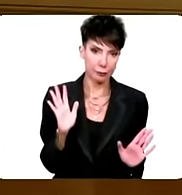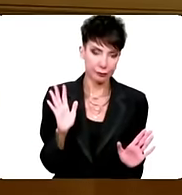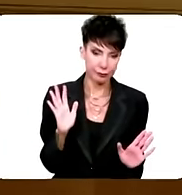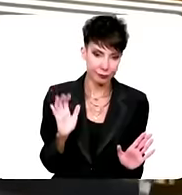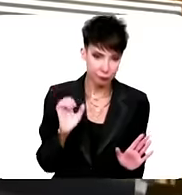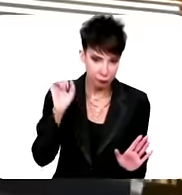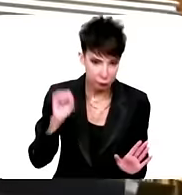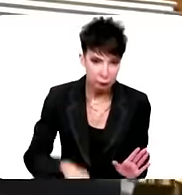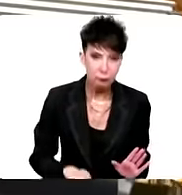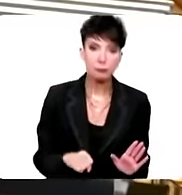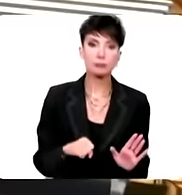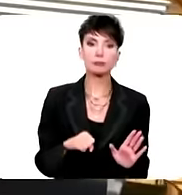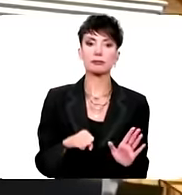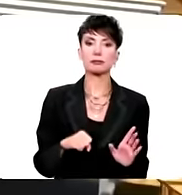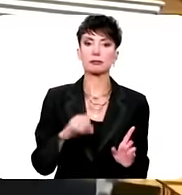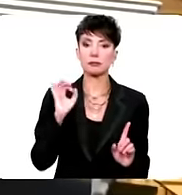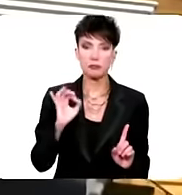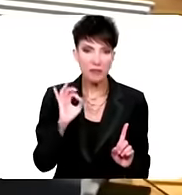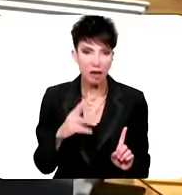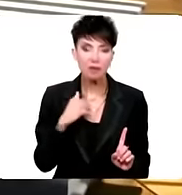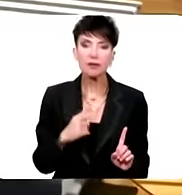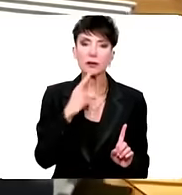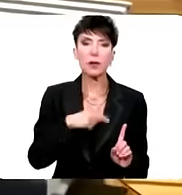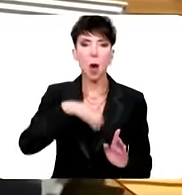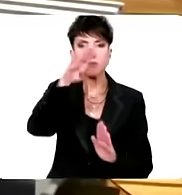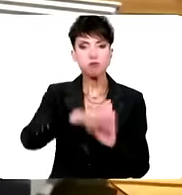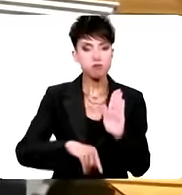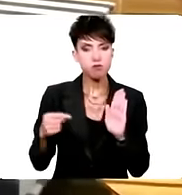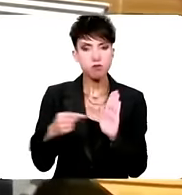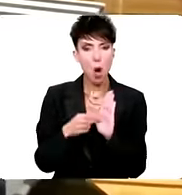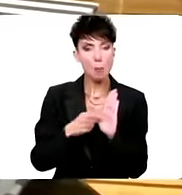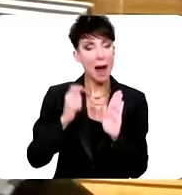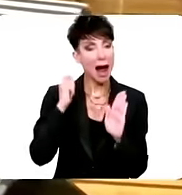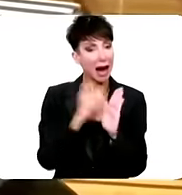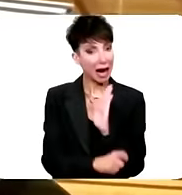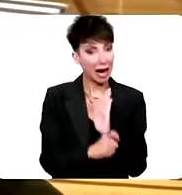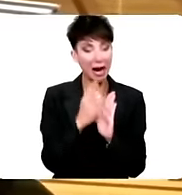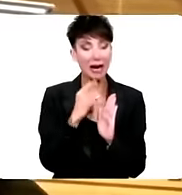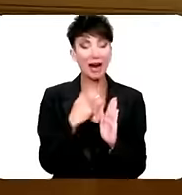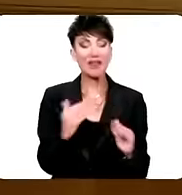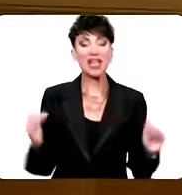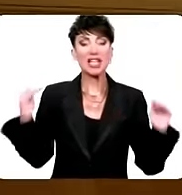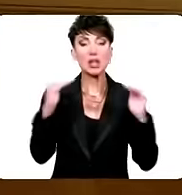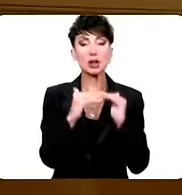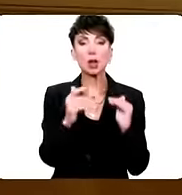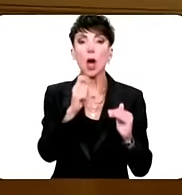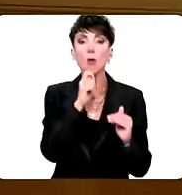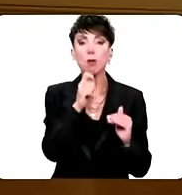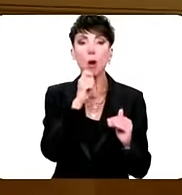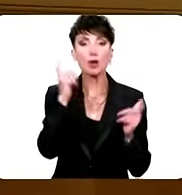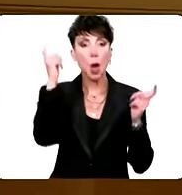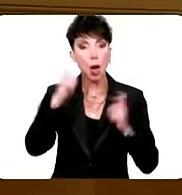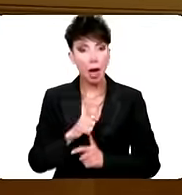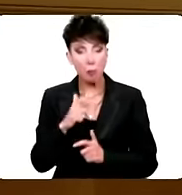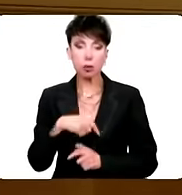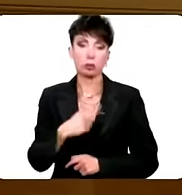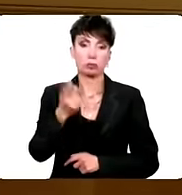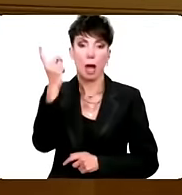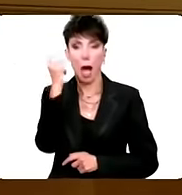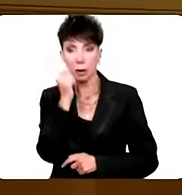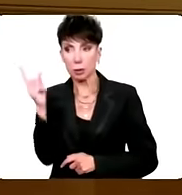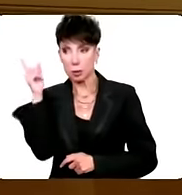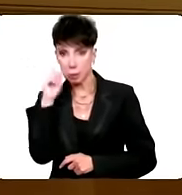υπήρχε στο πρόγραμμα μας και στη στρατηγική μας. Επαναλαμβάνω το σκεπτικό μου.